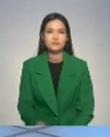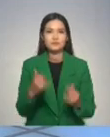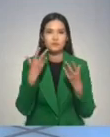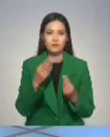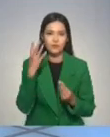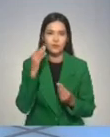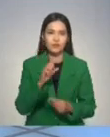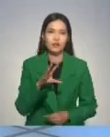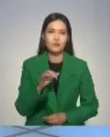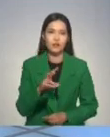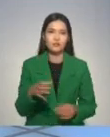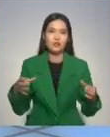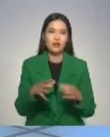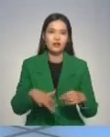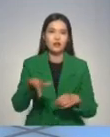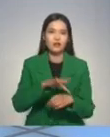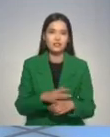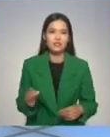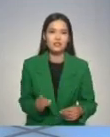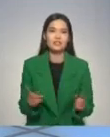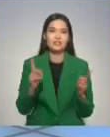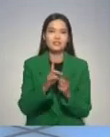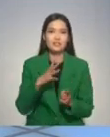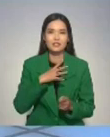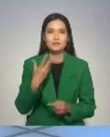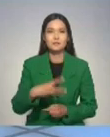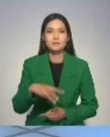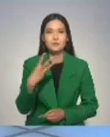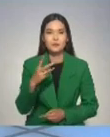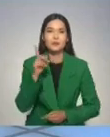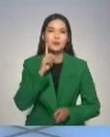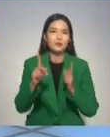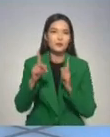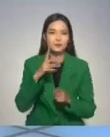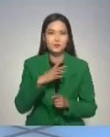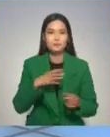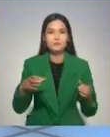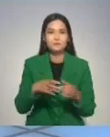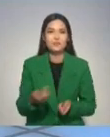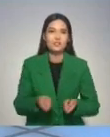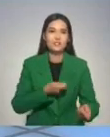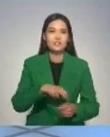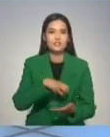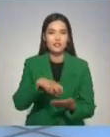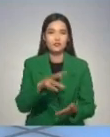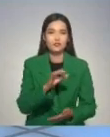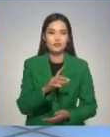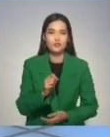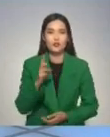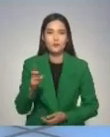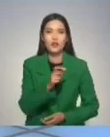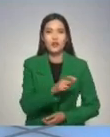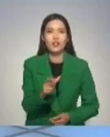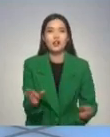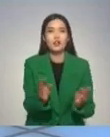Бүгін Алматыда Аманат партиясы қалалық филиалының кезектен тыс 33-ші конференциясы өтті. Партияның атқарушы хатшысы Елнұр Бейсенбаев